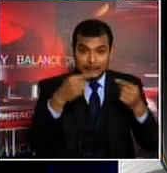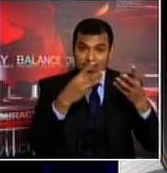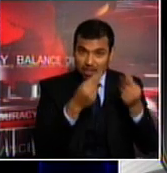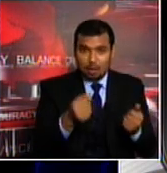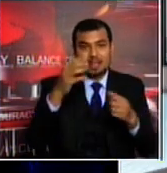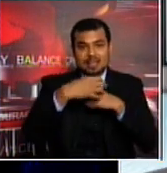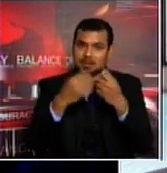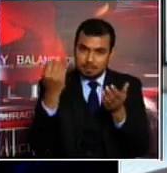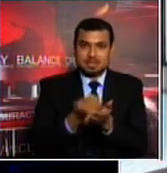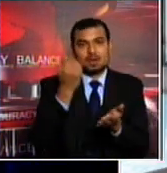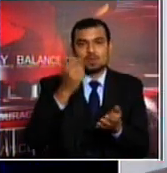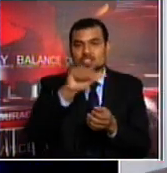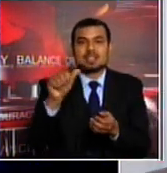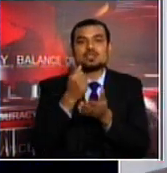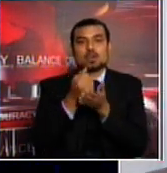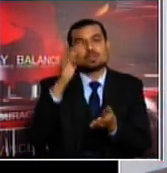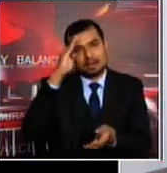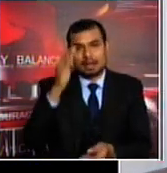सरकारलाई सहयोग गरौँ।